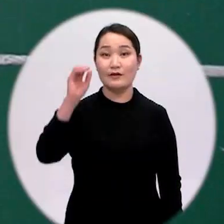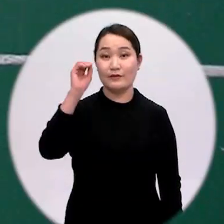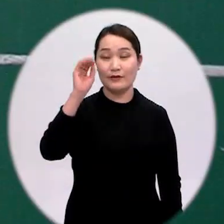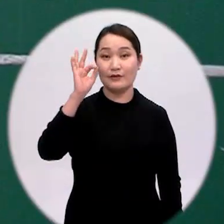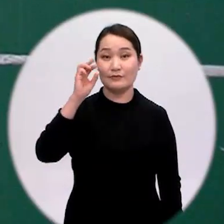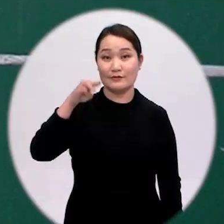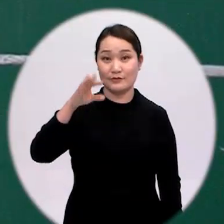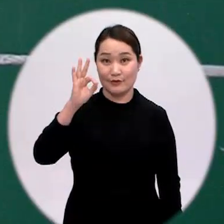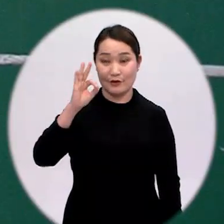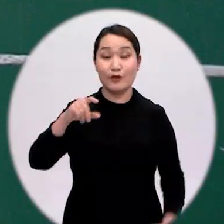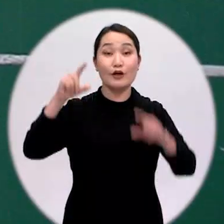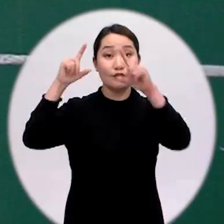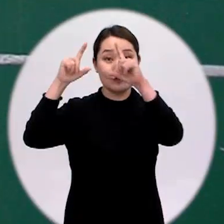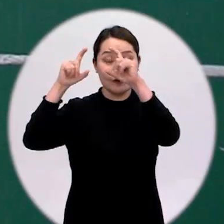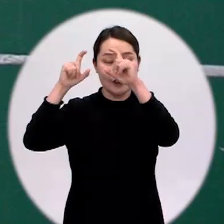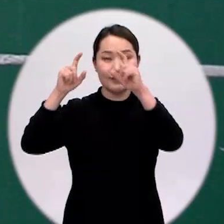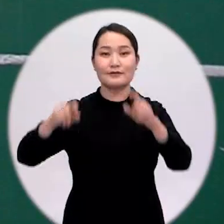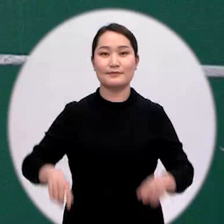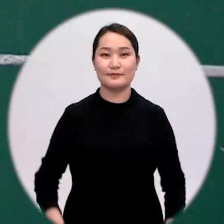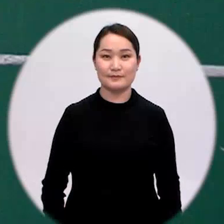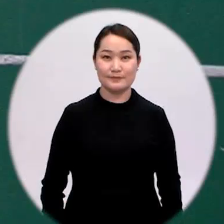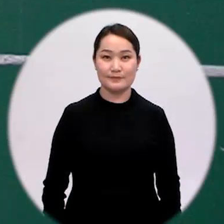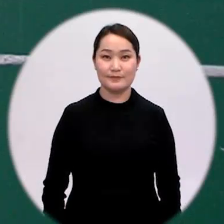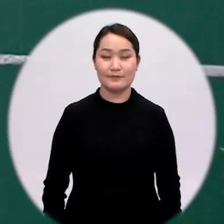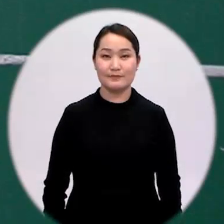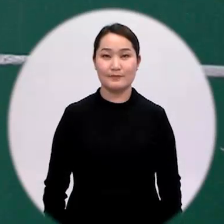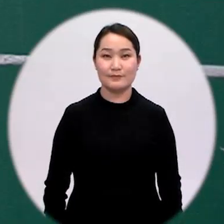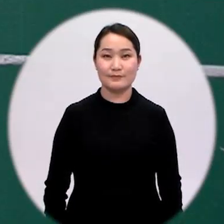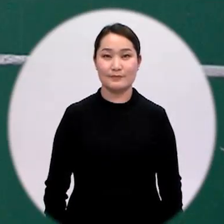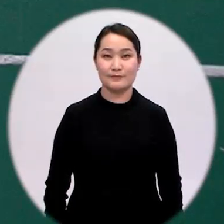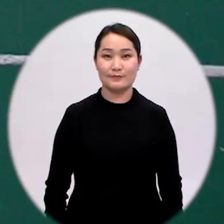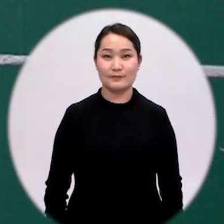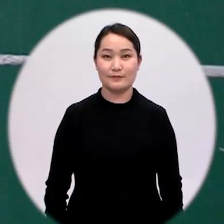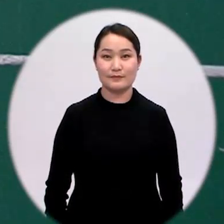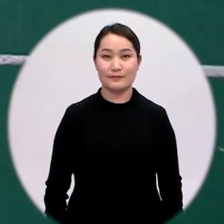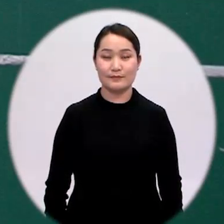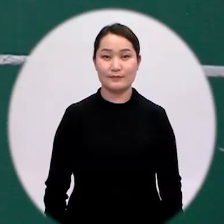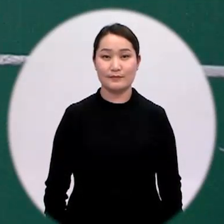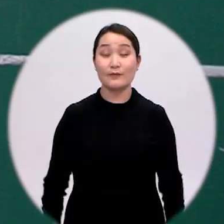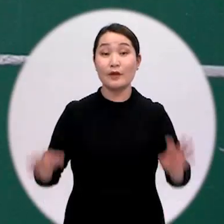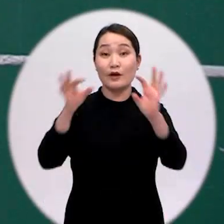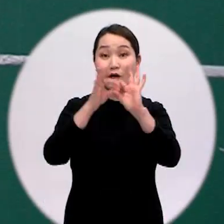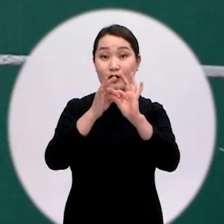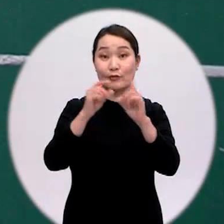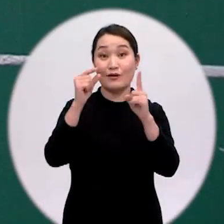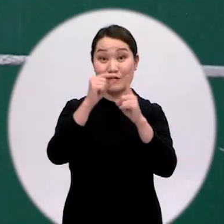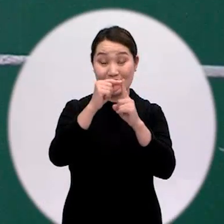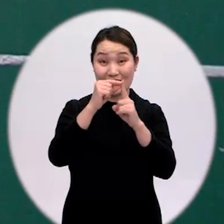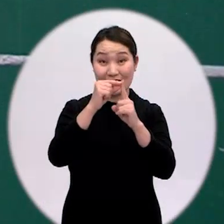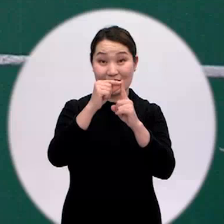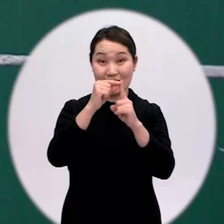фото, зураг гэсэн холбоо үг бичсэн байна. Энэ холбоо үгээ бүгдээрээ өгүүлбэрт оруулан